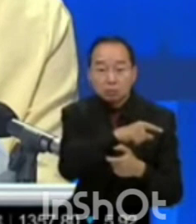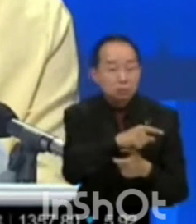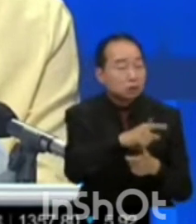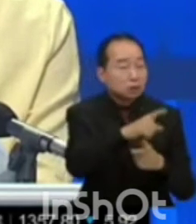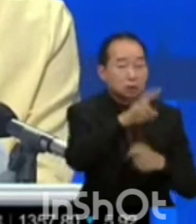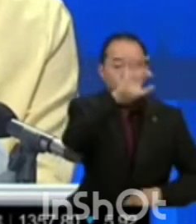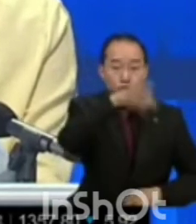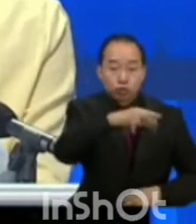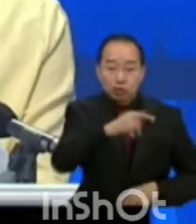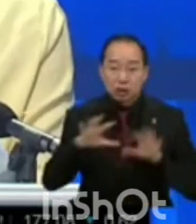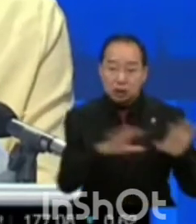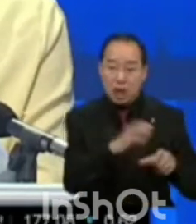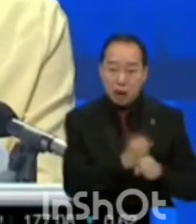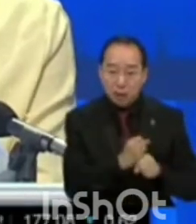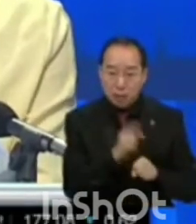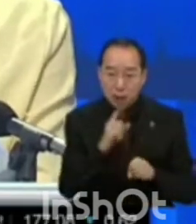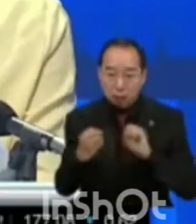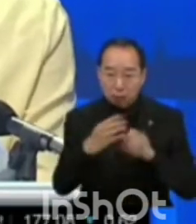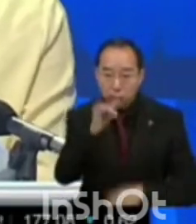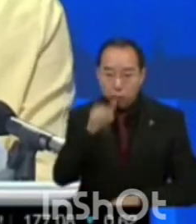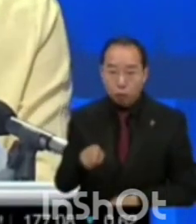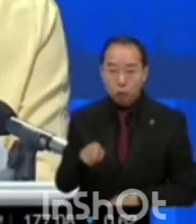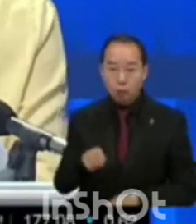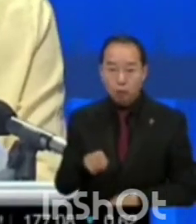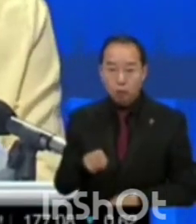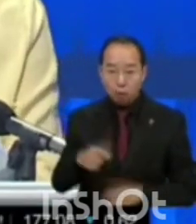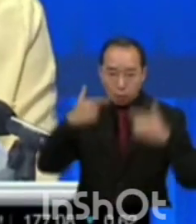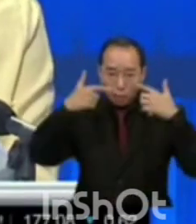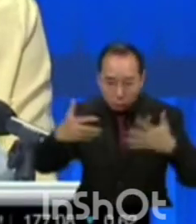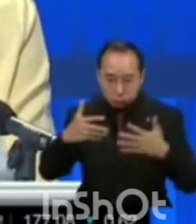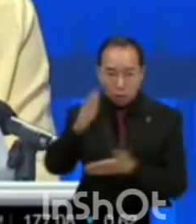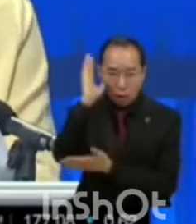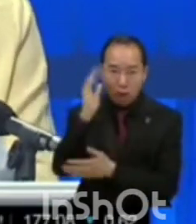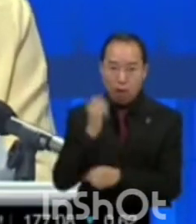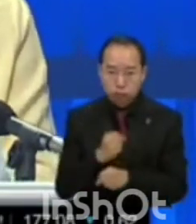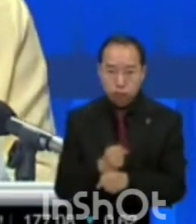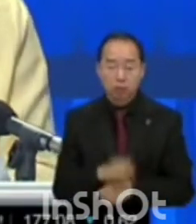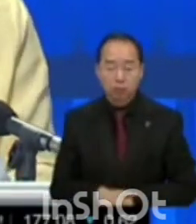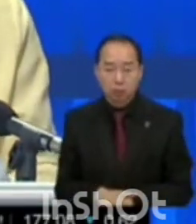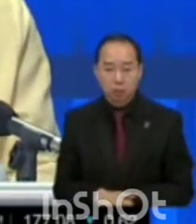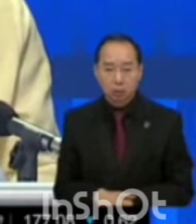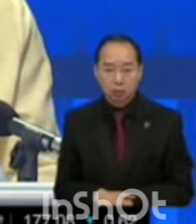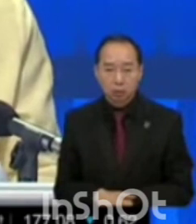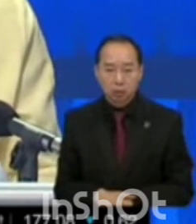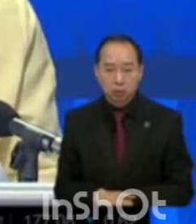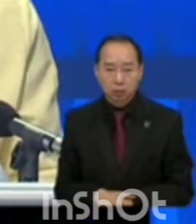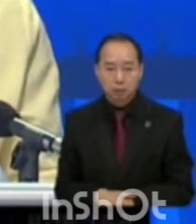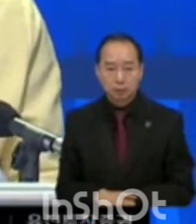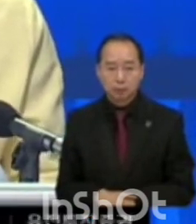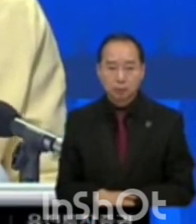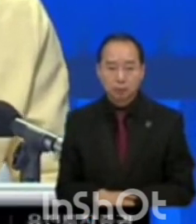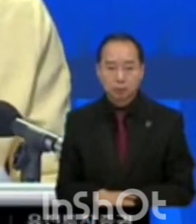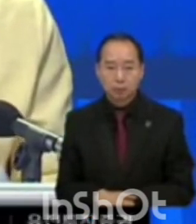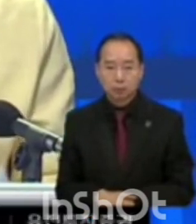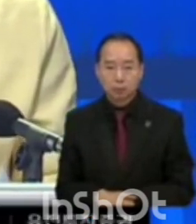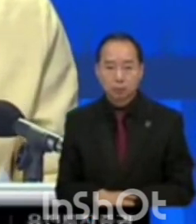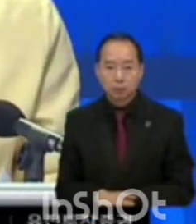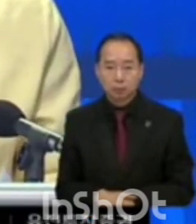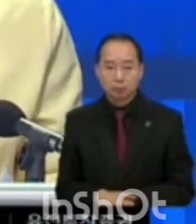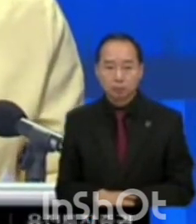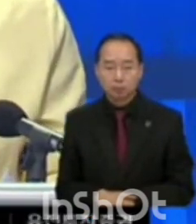정하는 이 과정을 거치니까 지지자에게 단호하게 말씀을 해 주셔야 올바른 그 시그널이 제공된다라고 생각을